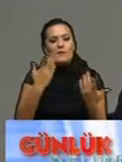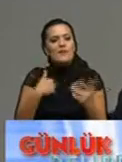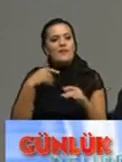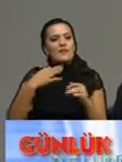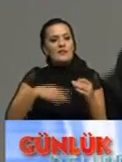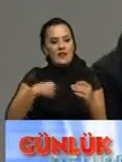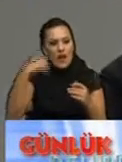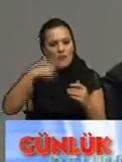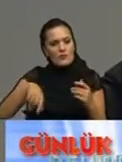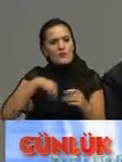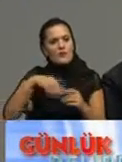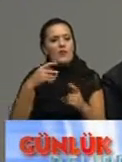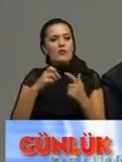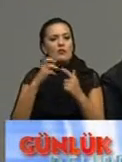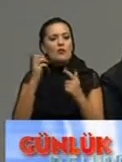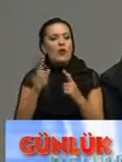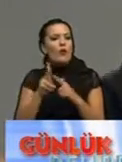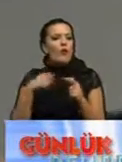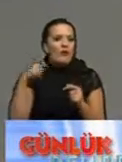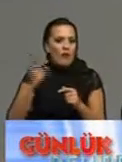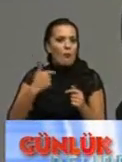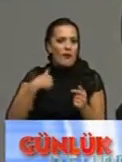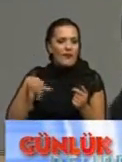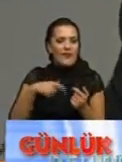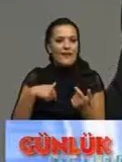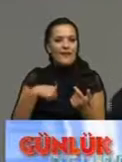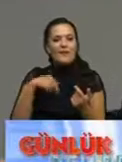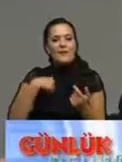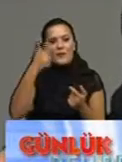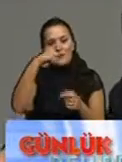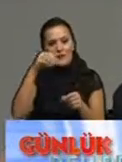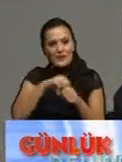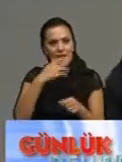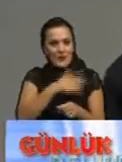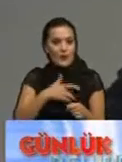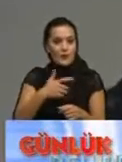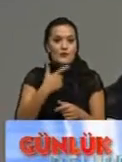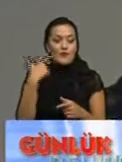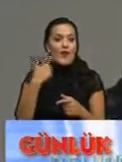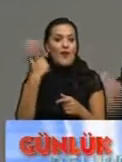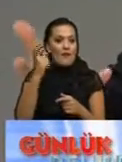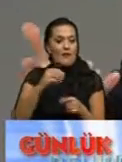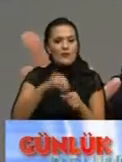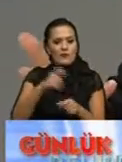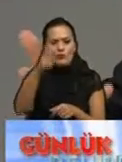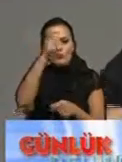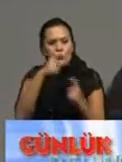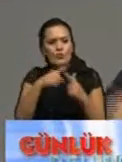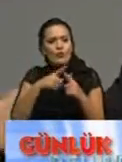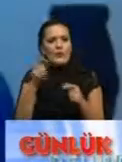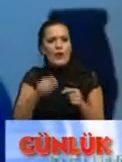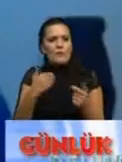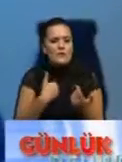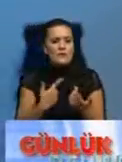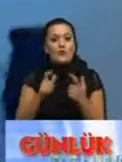Anglo-Sakson olsaydık biz de rock yapardık. Biz Türkiye'de, Anadolu coğrafyasında türkü yapmışız. Ki